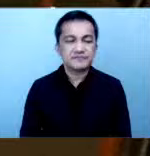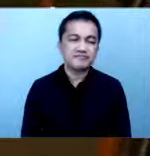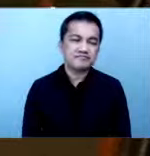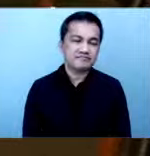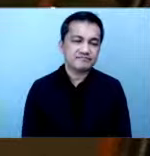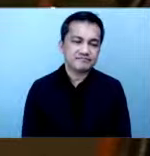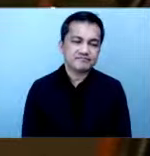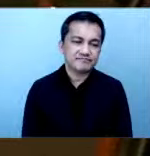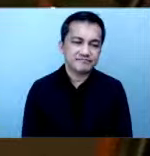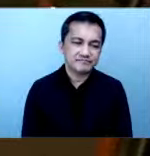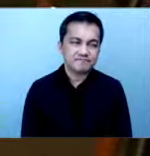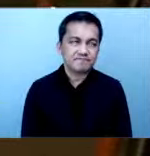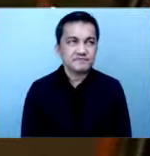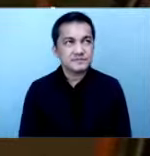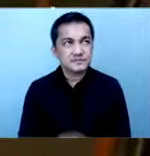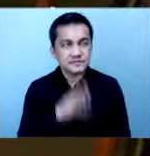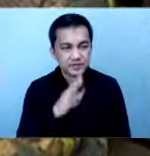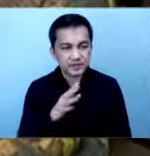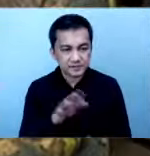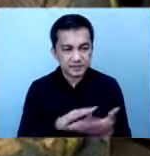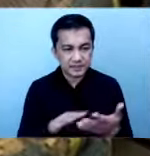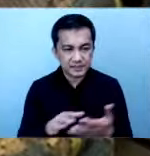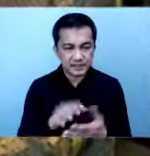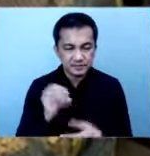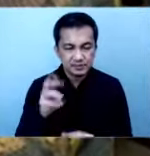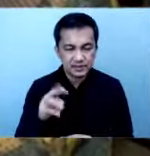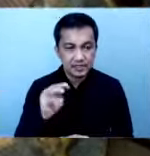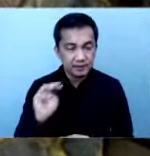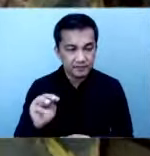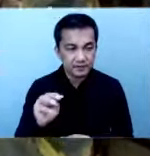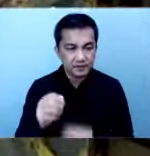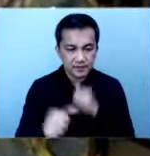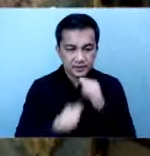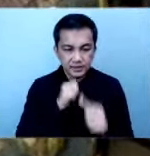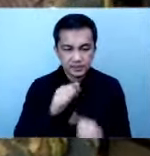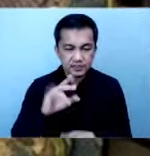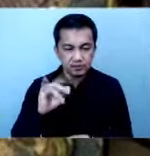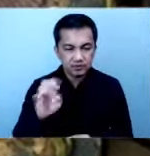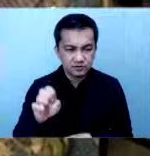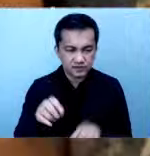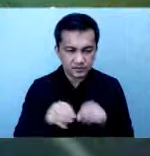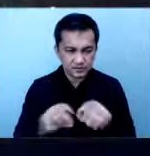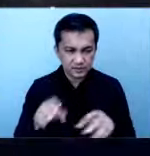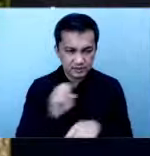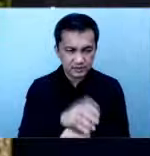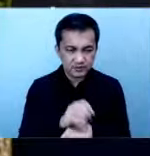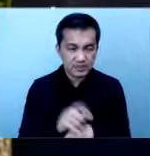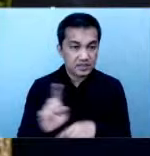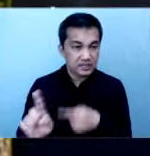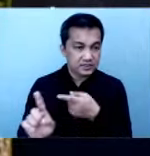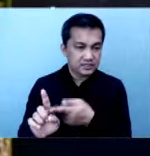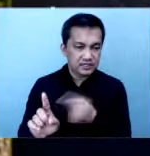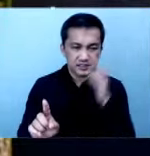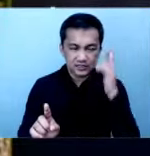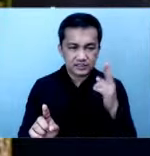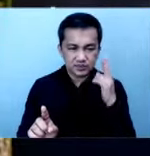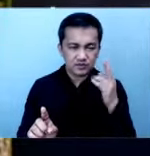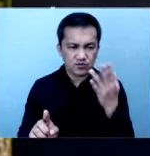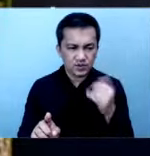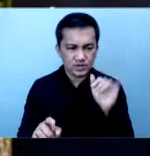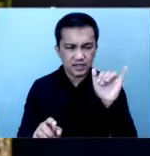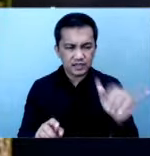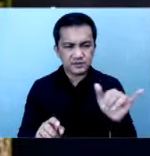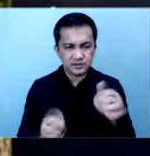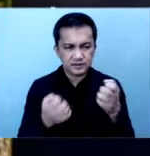At speaking of party ni Mr. M, itinanggi ni Claudine ang kumakalat na chikang sharaw ang dahilan kung bakit absent sa event